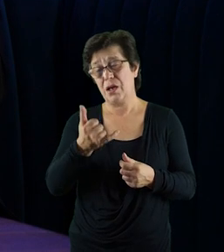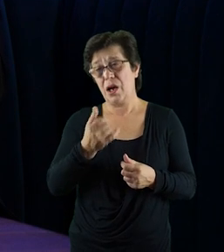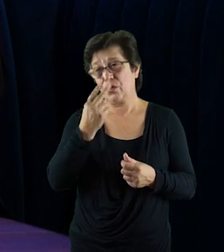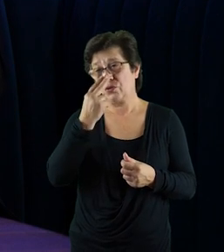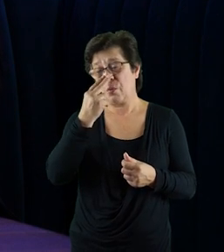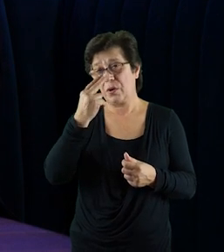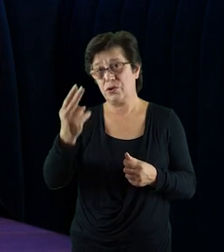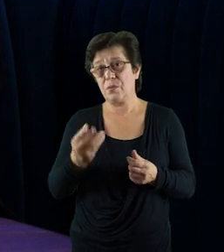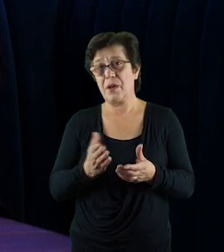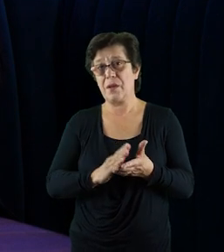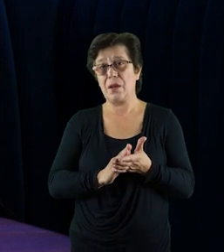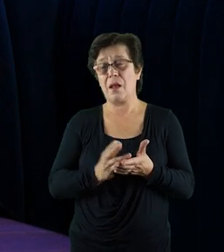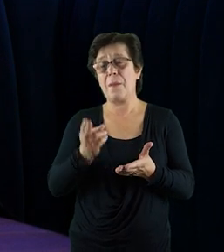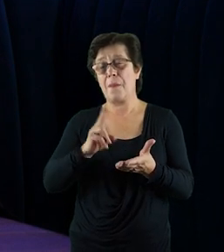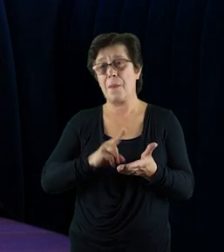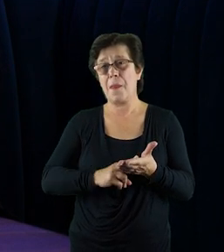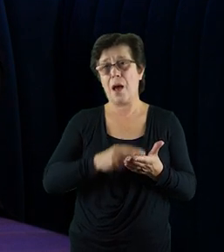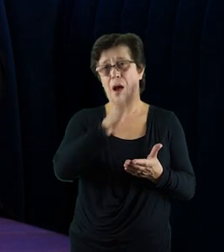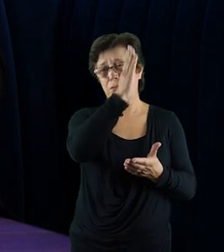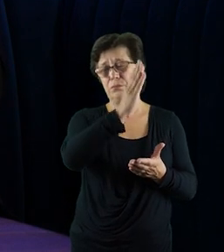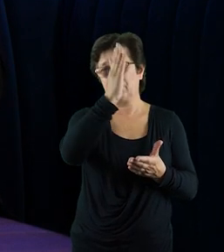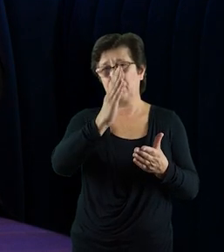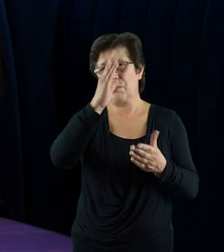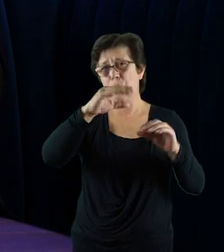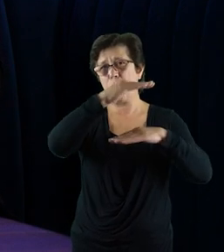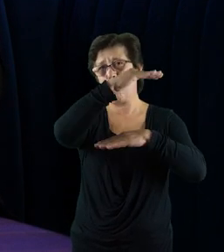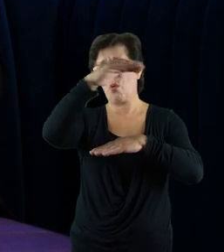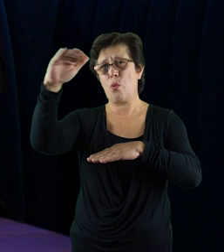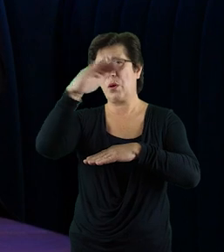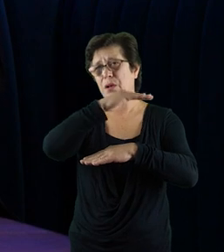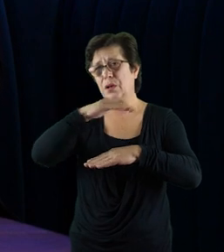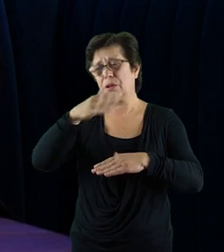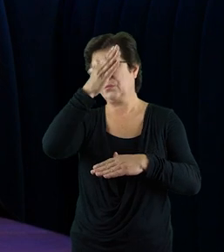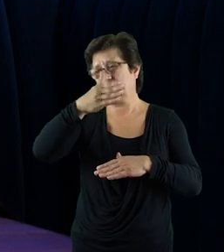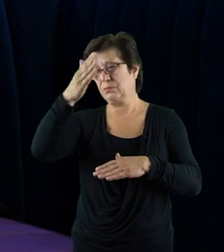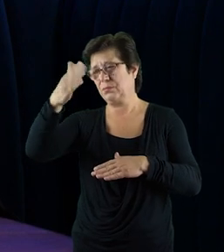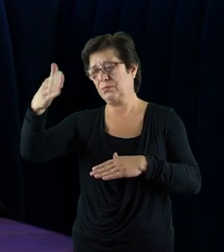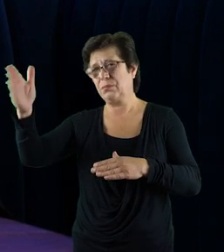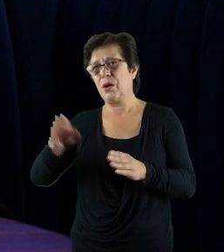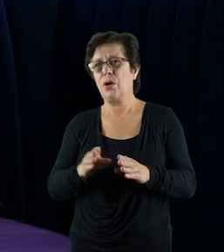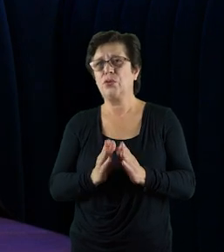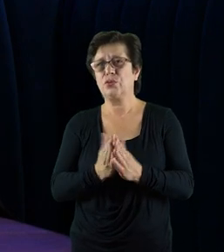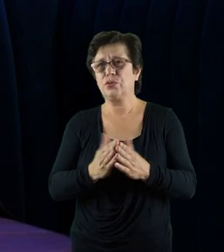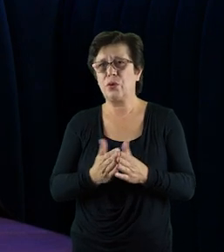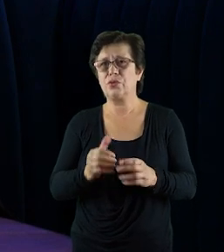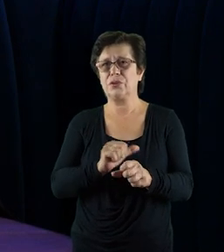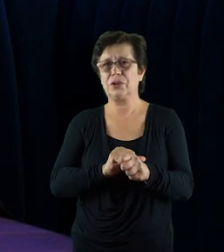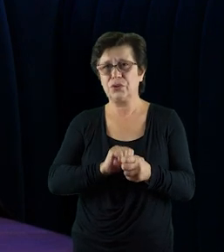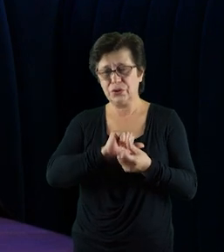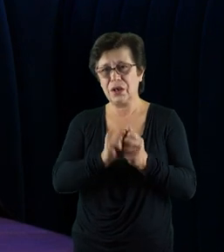z poezją w bibliotece, to zobaczymy ogromny jakiś tom Jeremiego Przybory, zobaczymy Poświatowską na